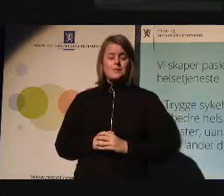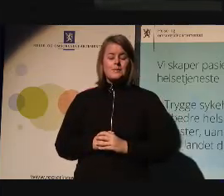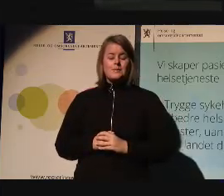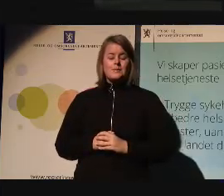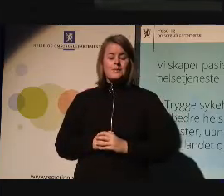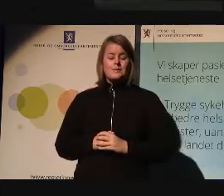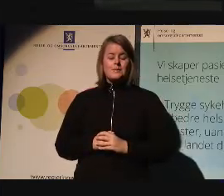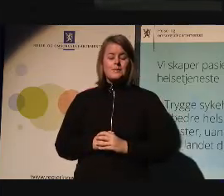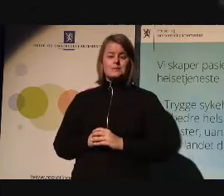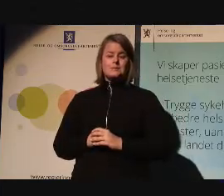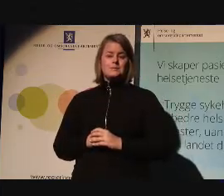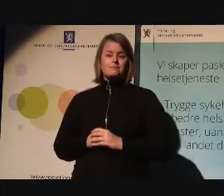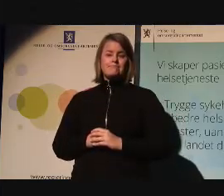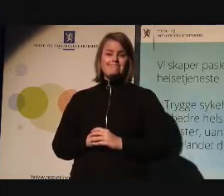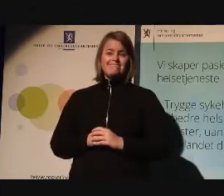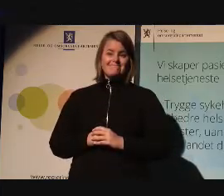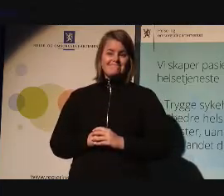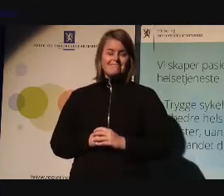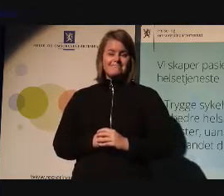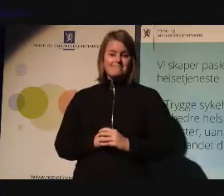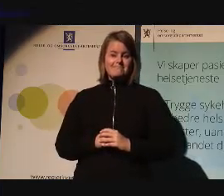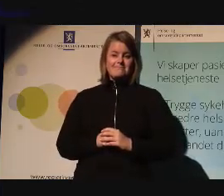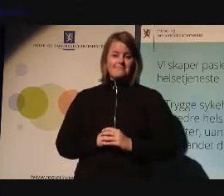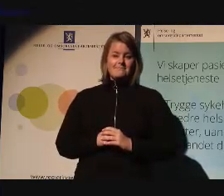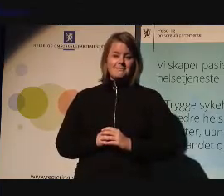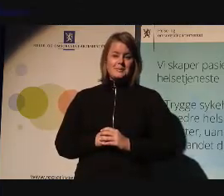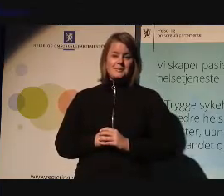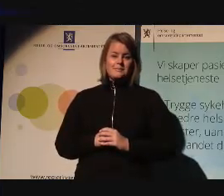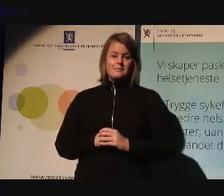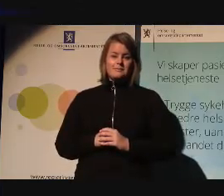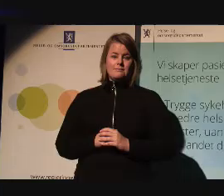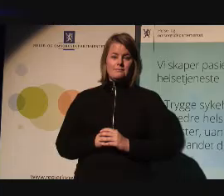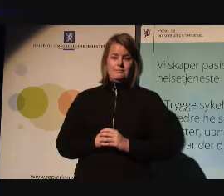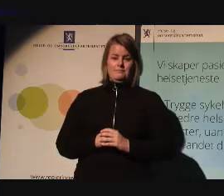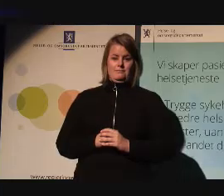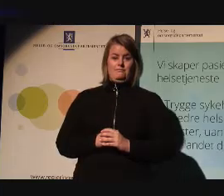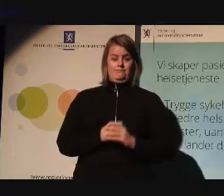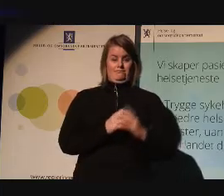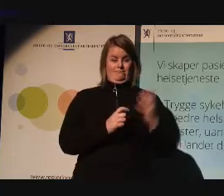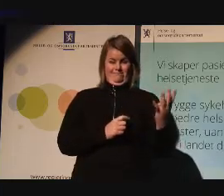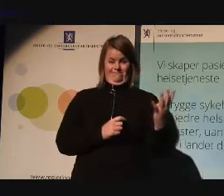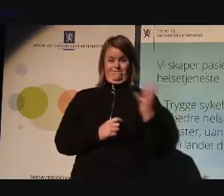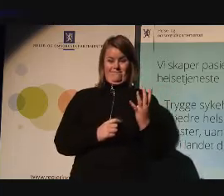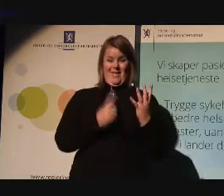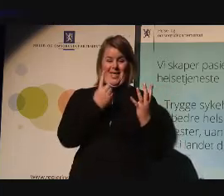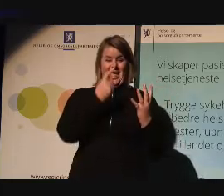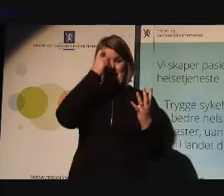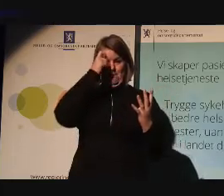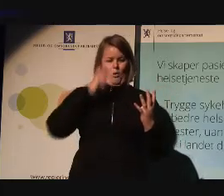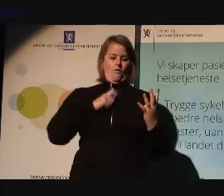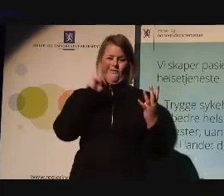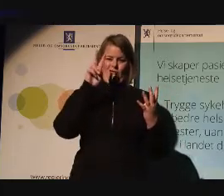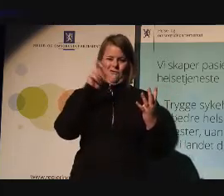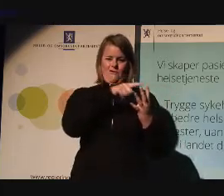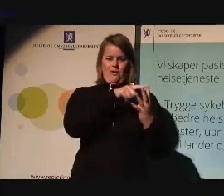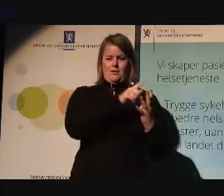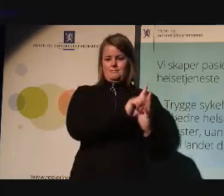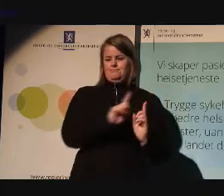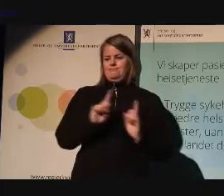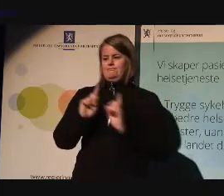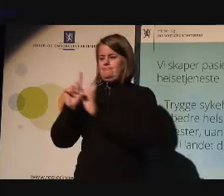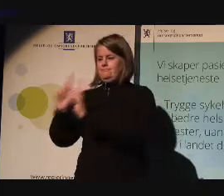Jeg har lyst også å si en ting, fordi vi tok med oss en av proffene på tilsynet da vi dro til Indre Troms, hvor hun da